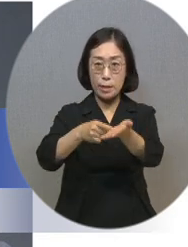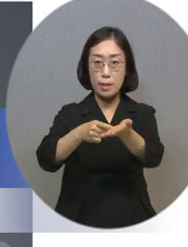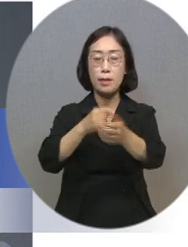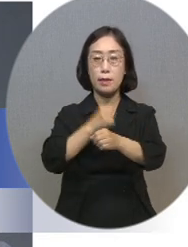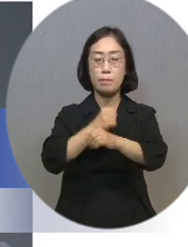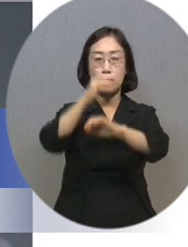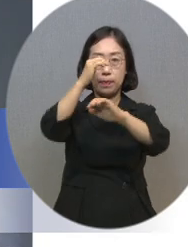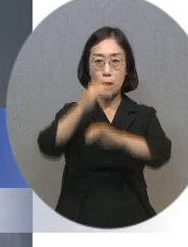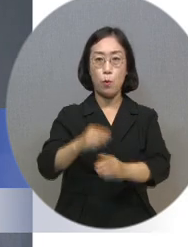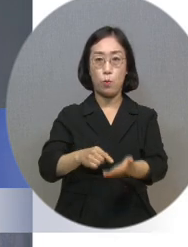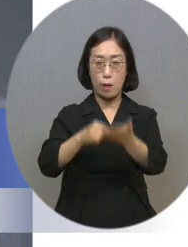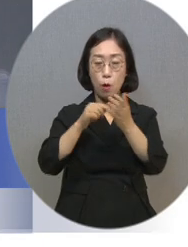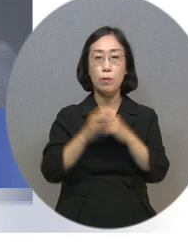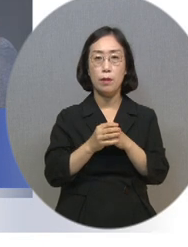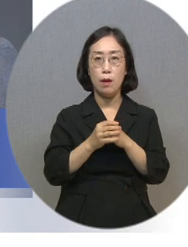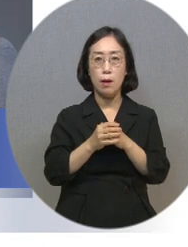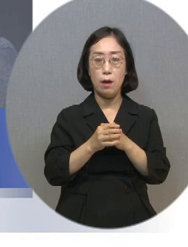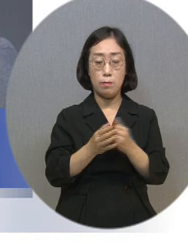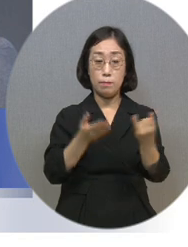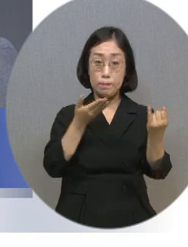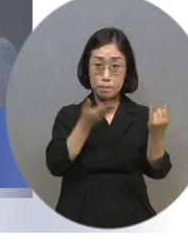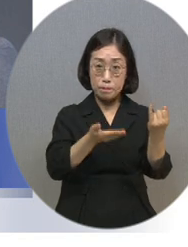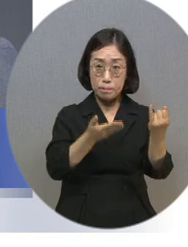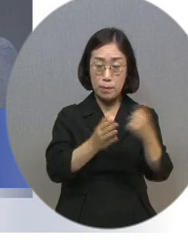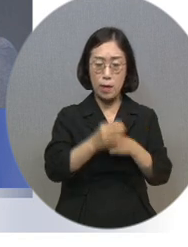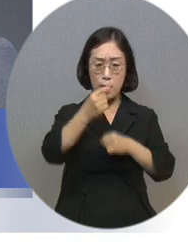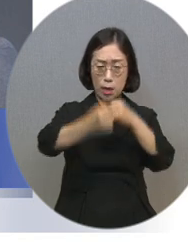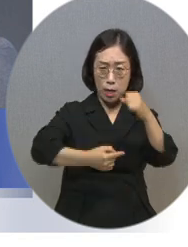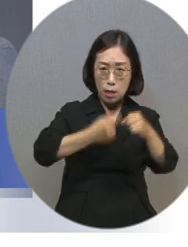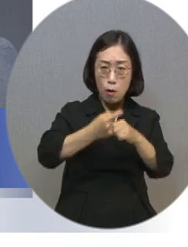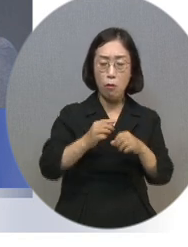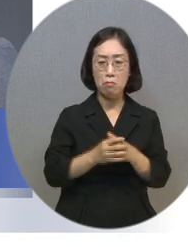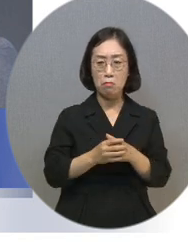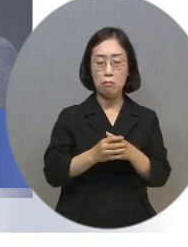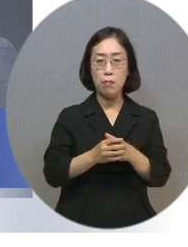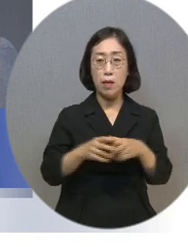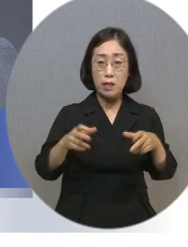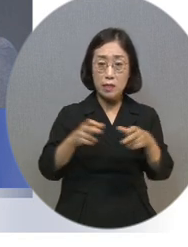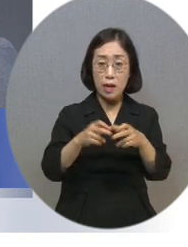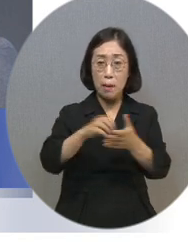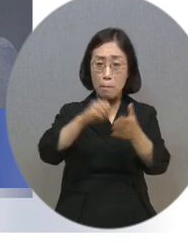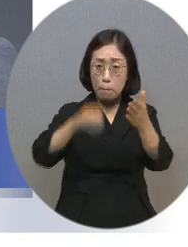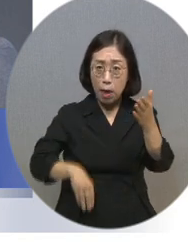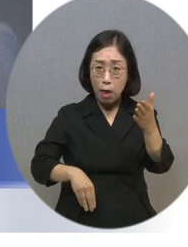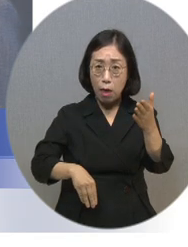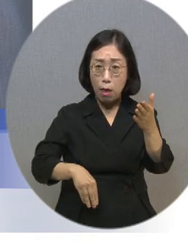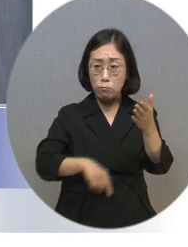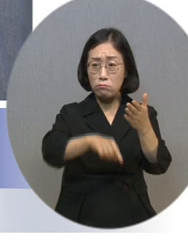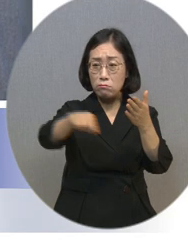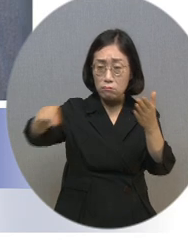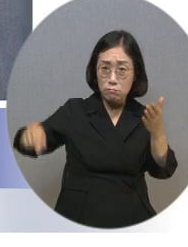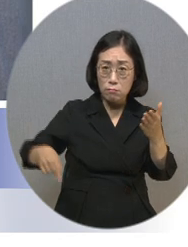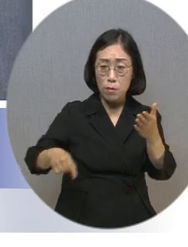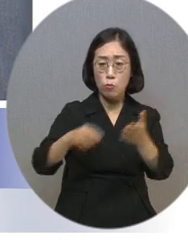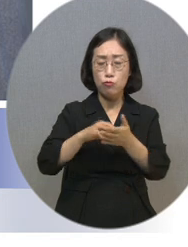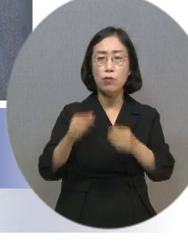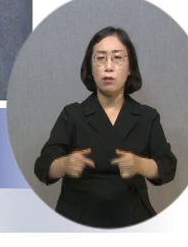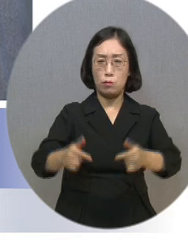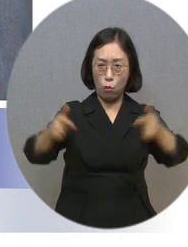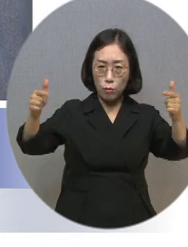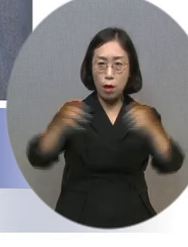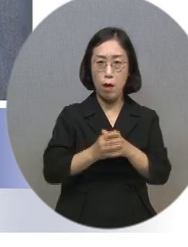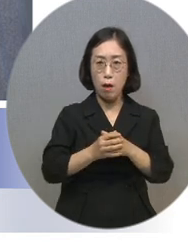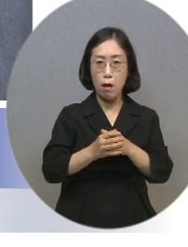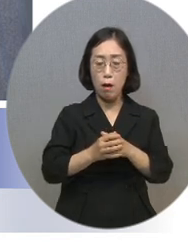소식이 실렸습니다 김현은 매년 최저임금 적용이 제외된 장행 근로자가 늘어나고 있고 우리나라 전체 근로자의